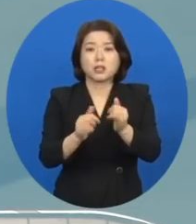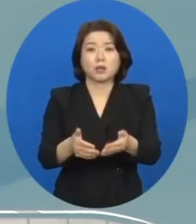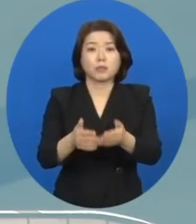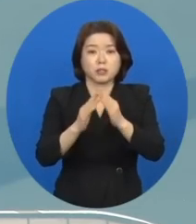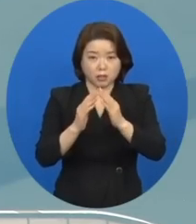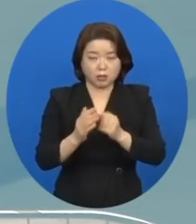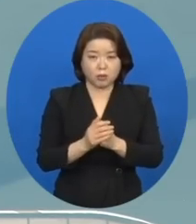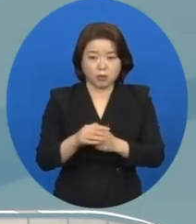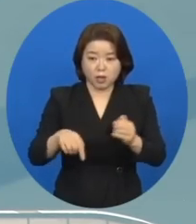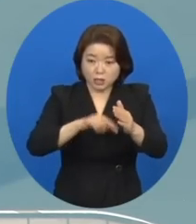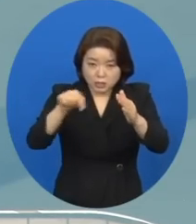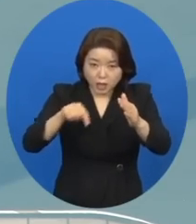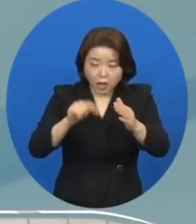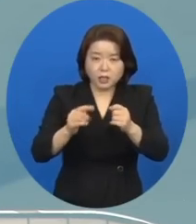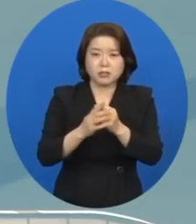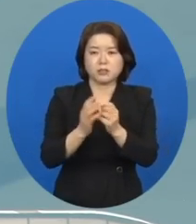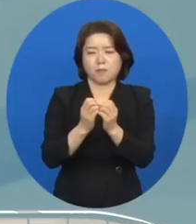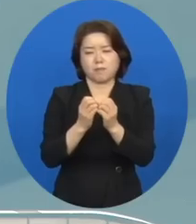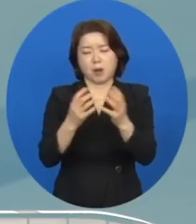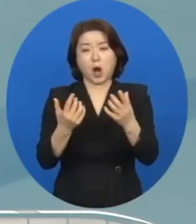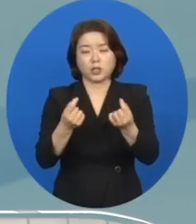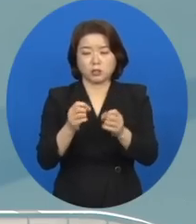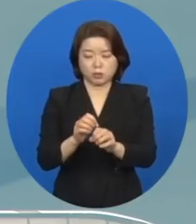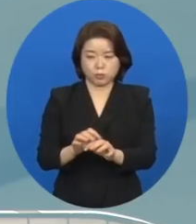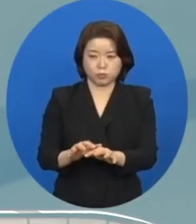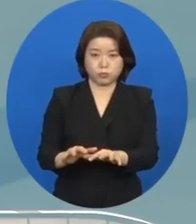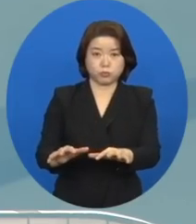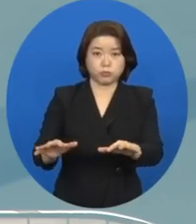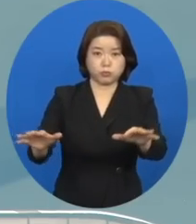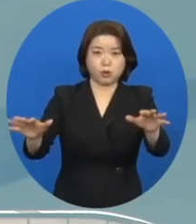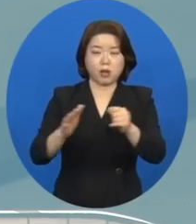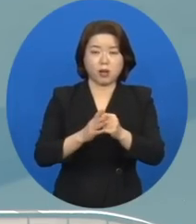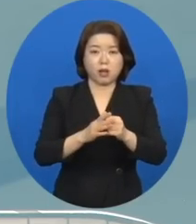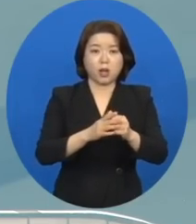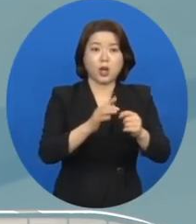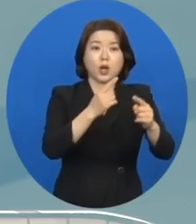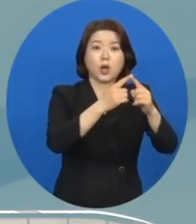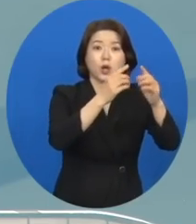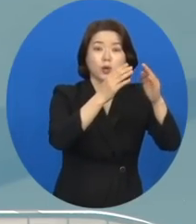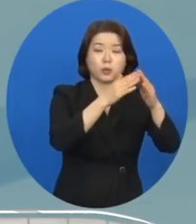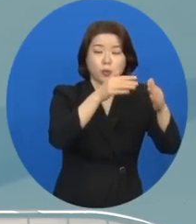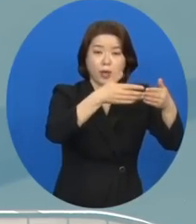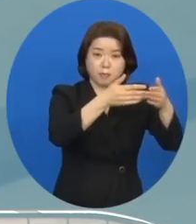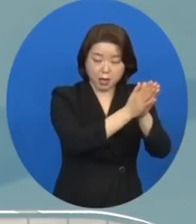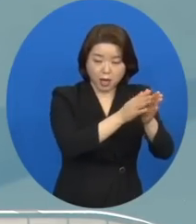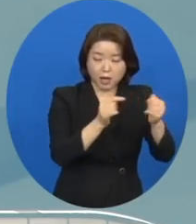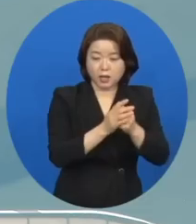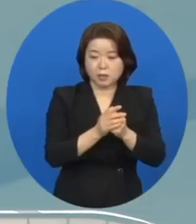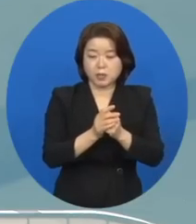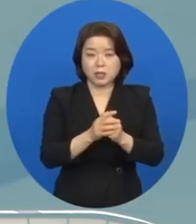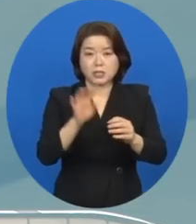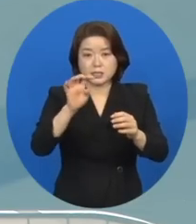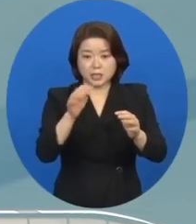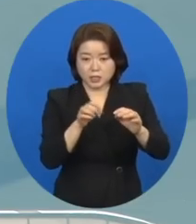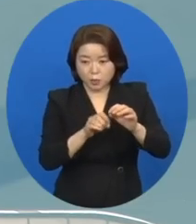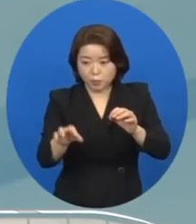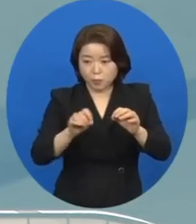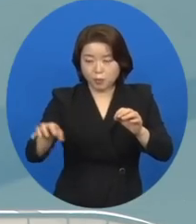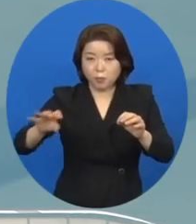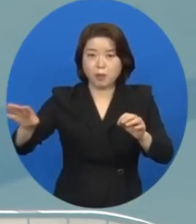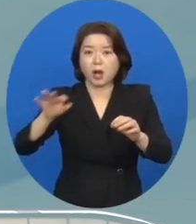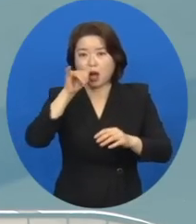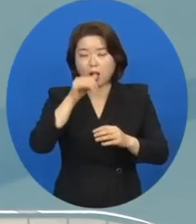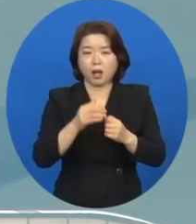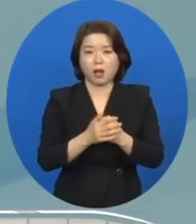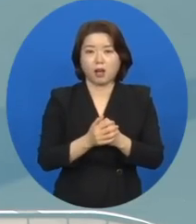마치 핵폭발과 같은 일이 벌어지고 있답니다. 교회 지하교회 문 하나 닫으면요 오히려 40개로 분산이 되고 72개로